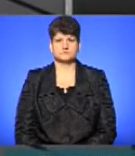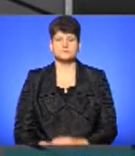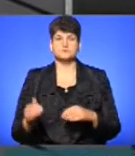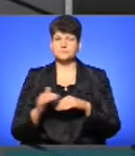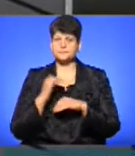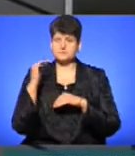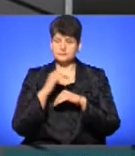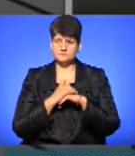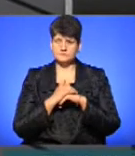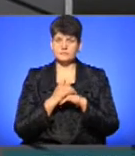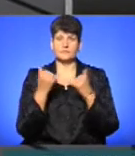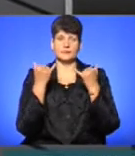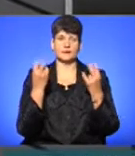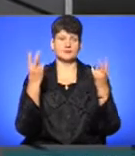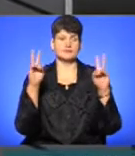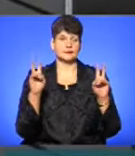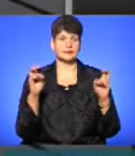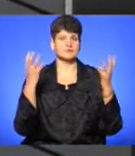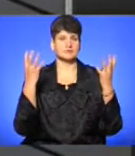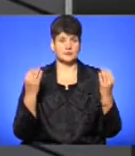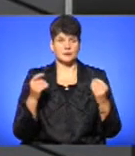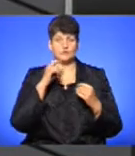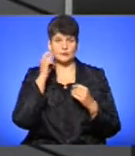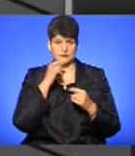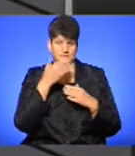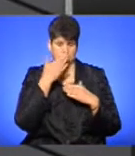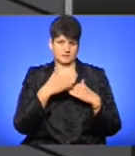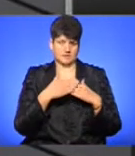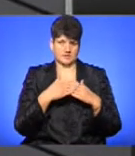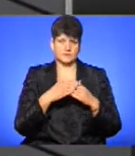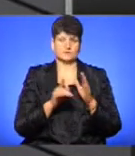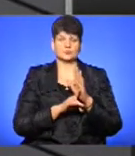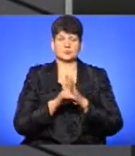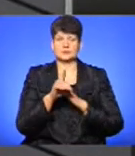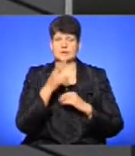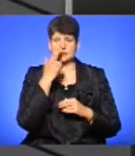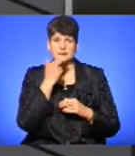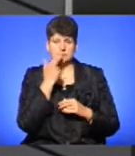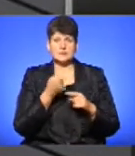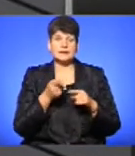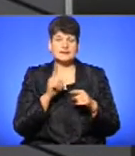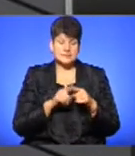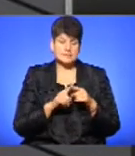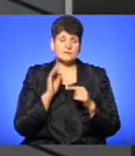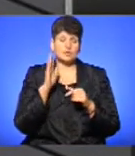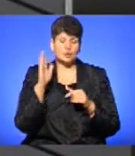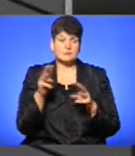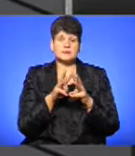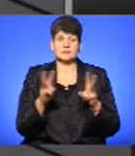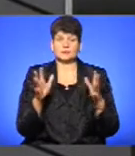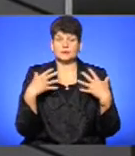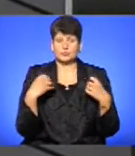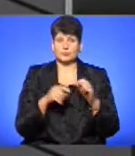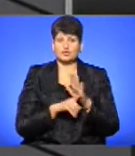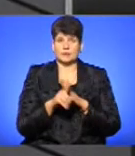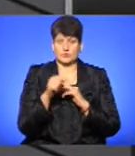Доброго вечора. В ефірі «Тема дня». В Україні на носі епідеміологічний сезон грипу. За прогнозами Міністерства охорони здоров'я, він